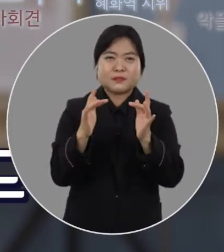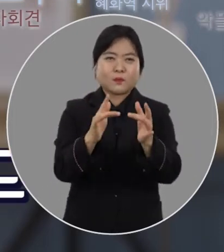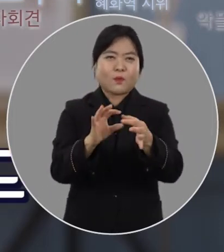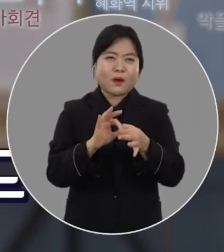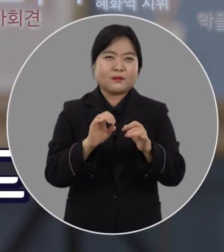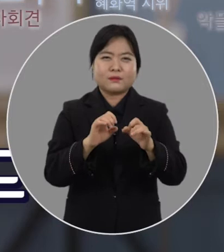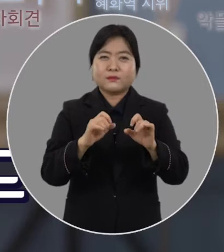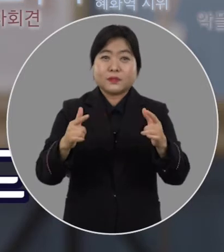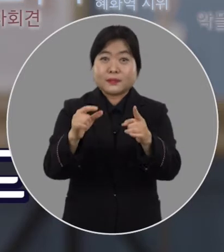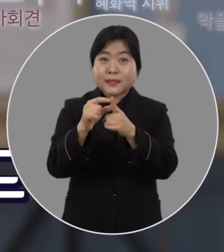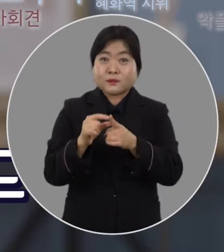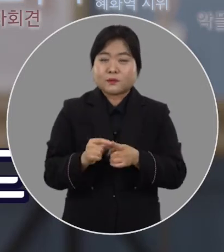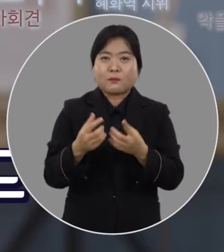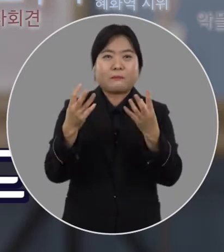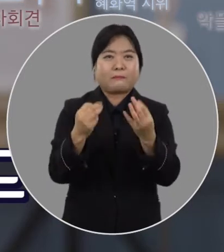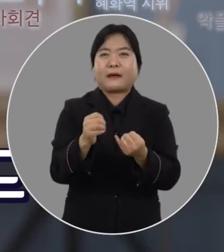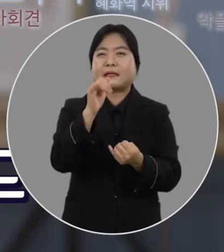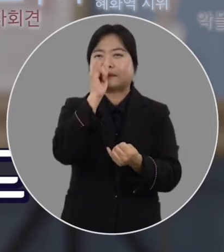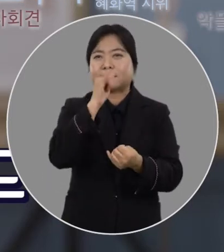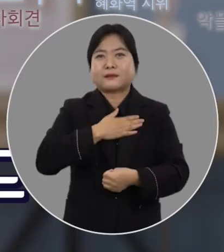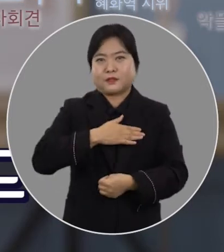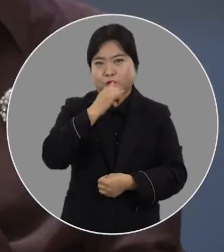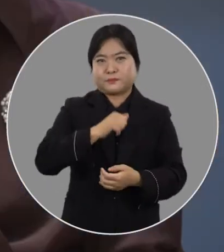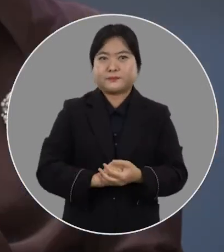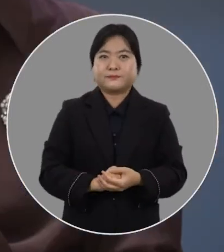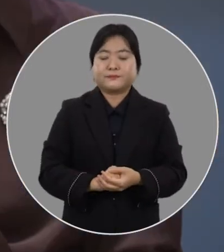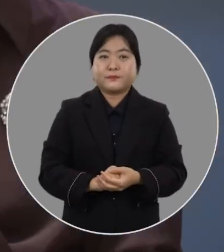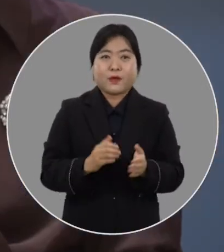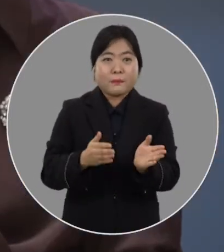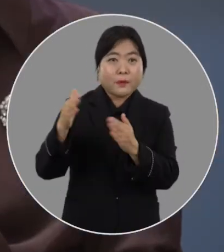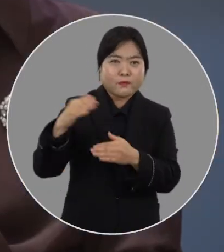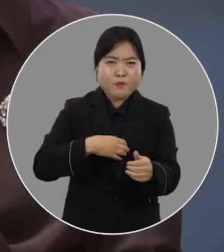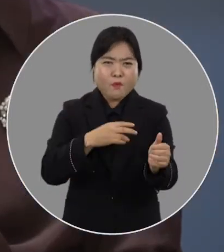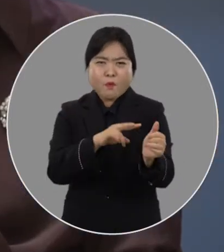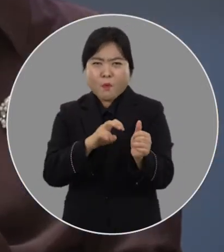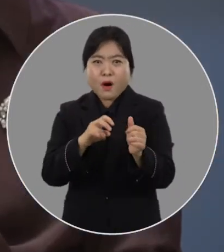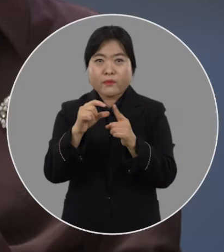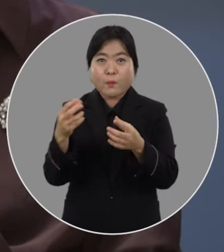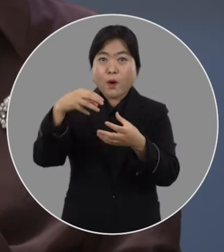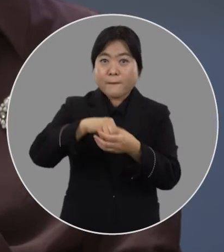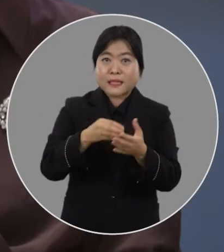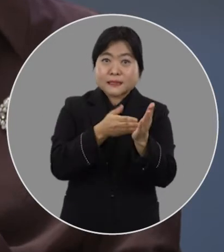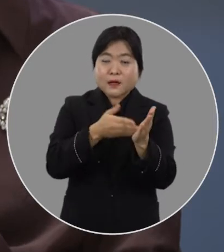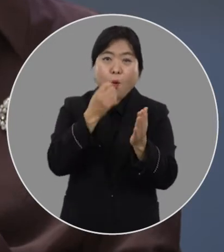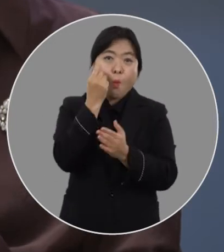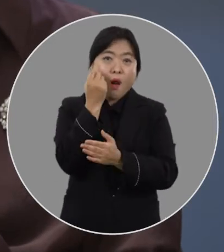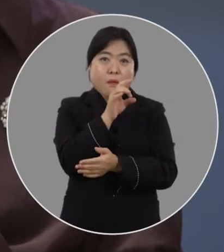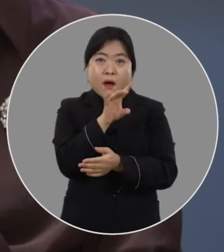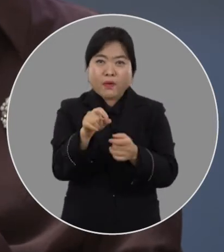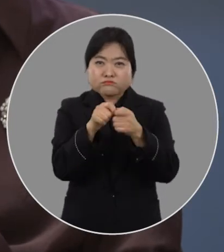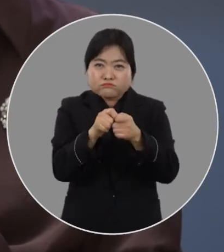관련된 단어들도 다수 있다는 점도 알 수 있고요. 한편 혐오라는 단어를 포함한 기사를 월별로